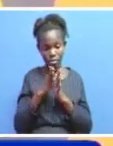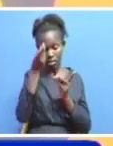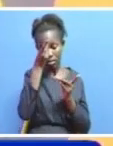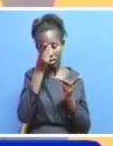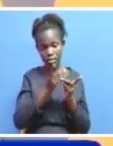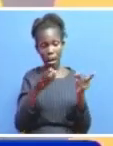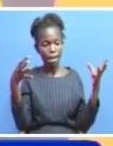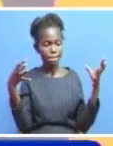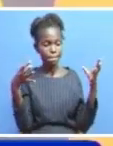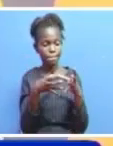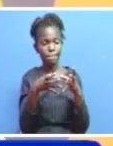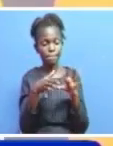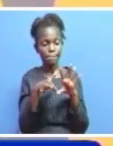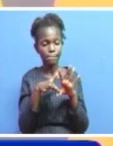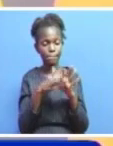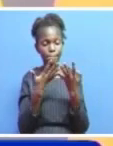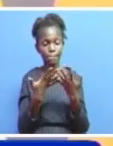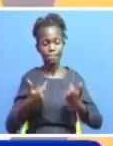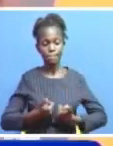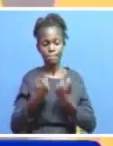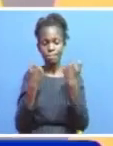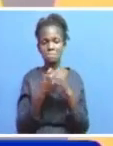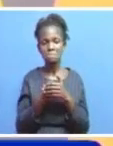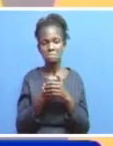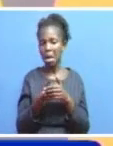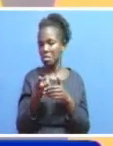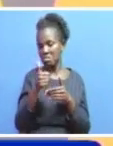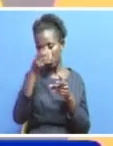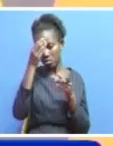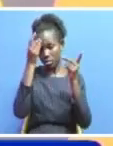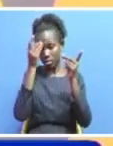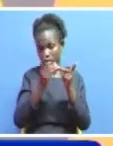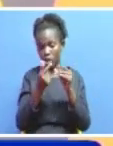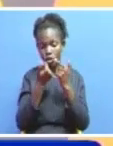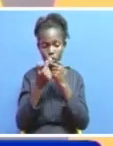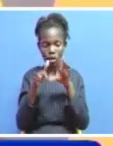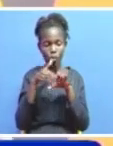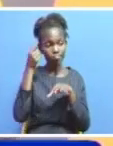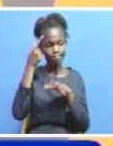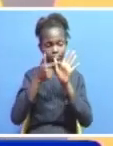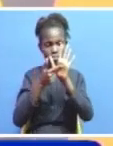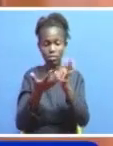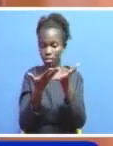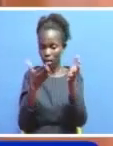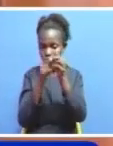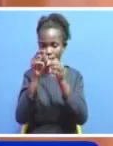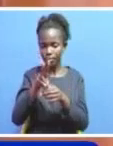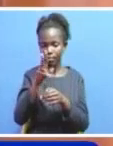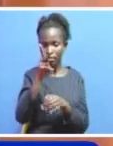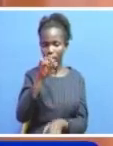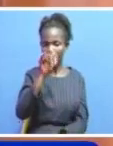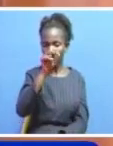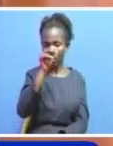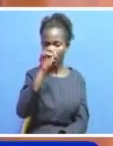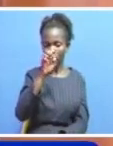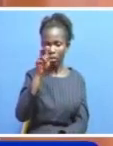wa kiyama katika maondoa mende runamba kuma. Aineenea kilunguni cha amuka va Mutongoi TV, kinengo ingi ni